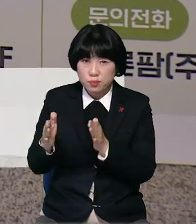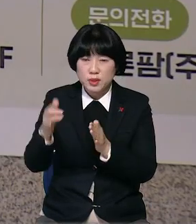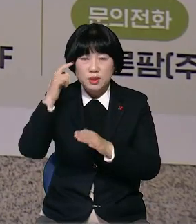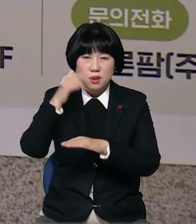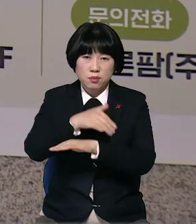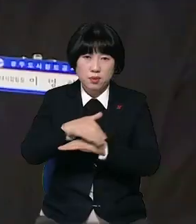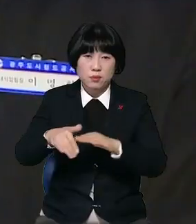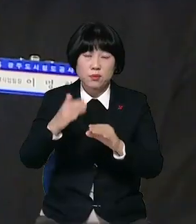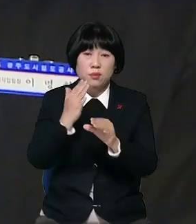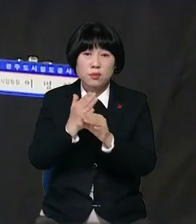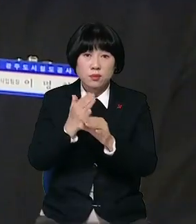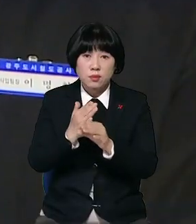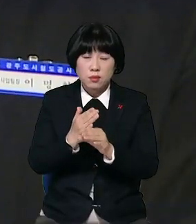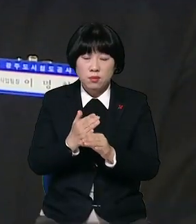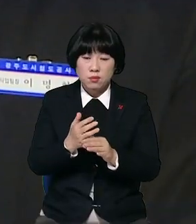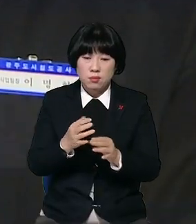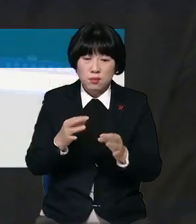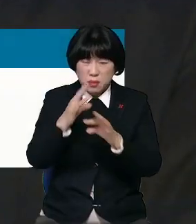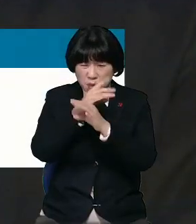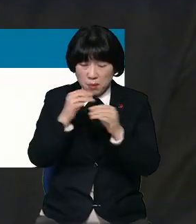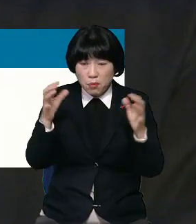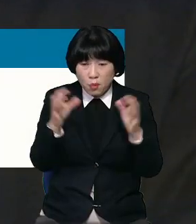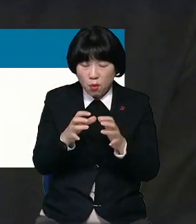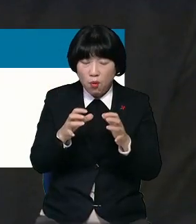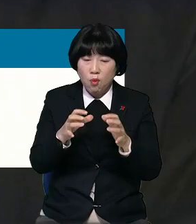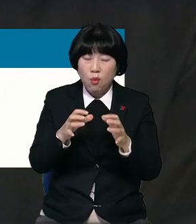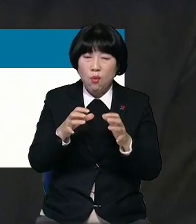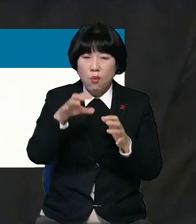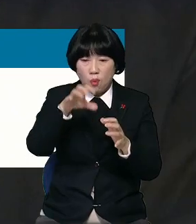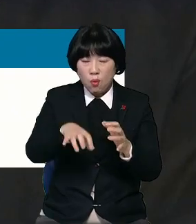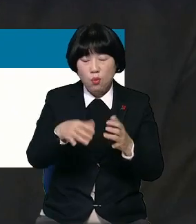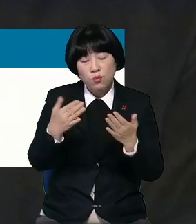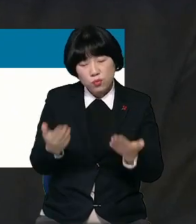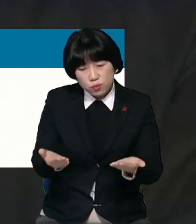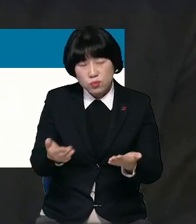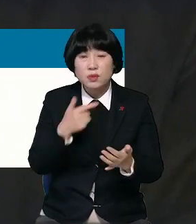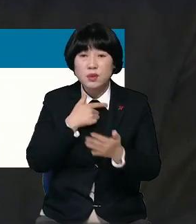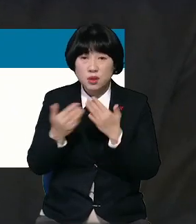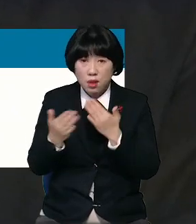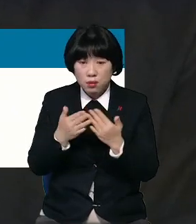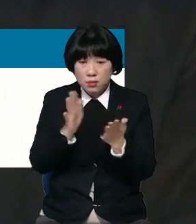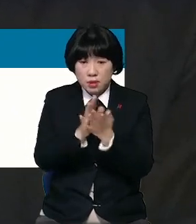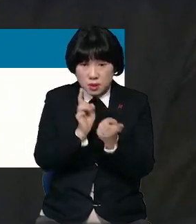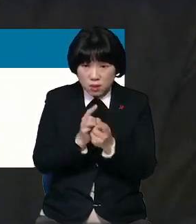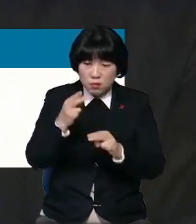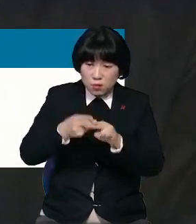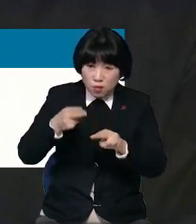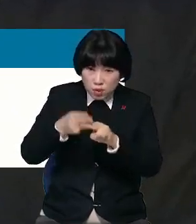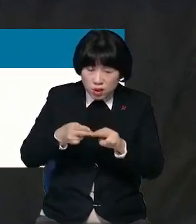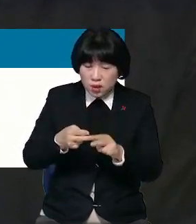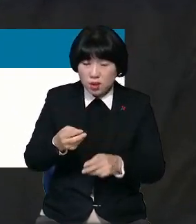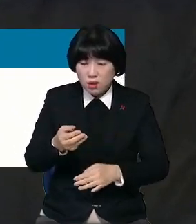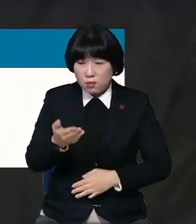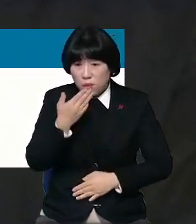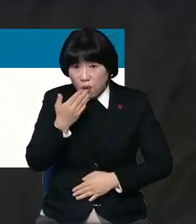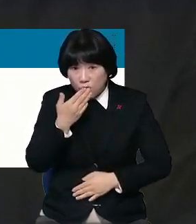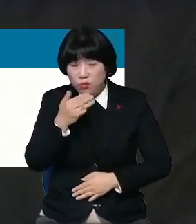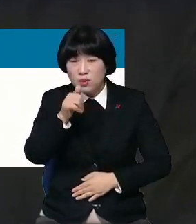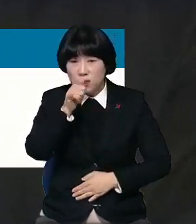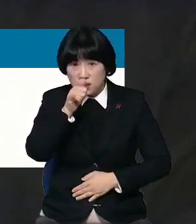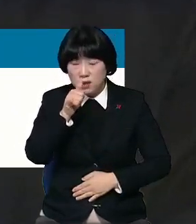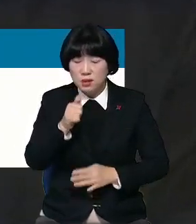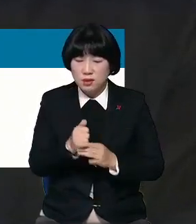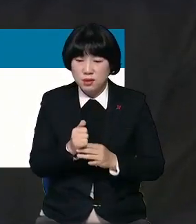예정입니다. 복합 문화 공간으로서 쉬었다 가고 체험하고 또 직접 만들어서 또 먹어볼 수 있는